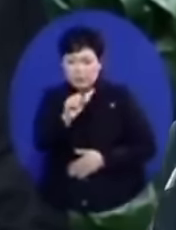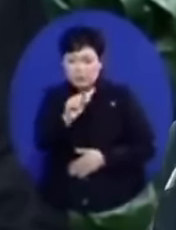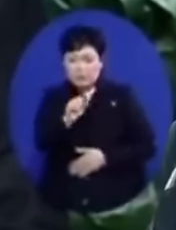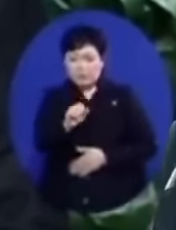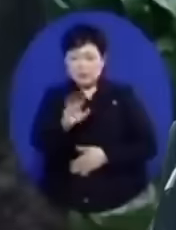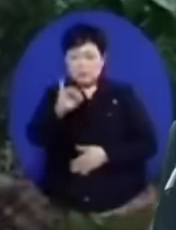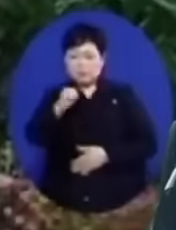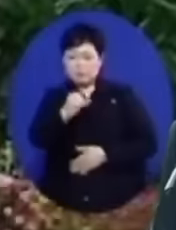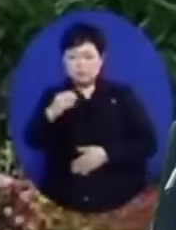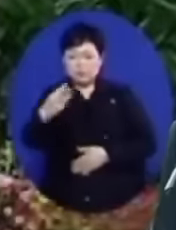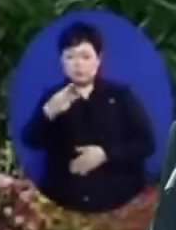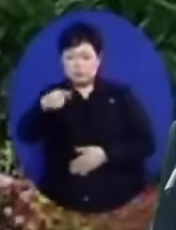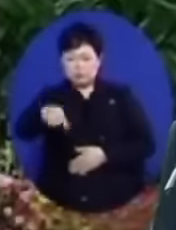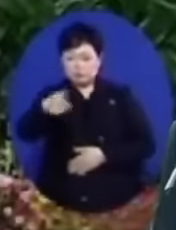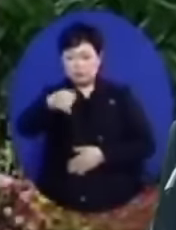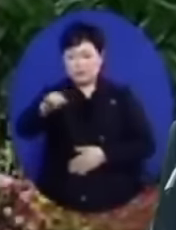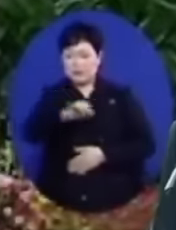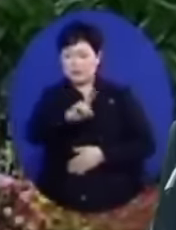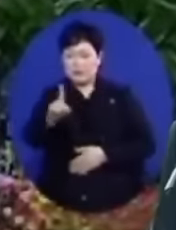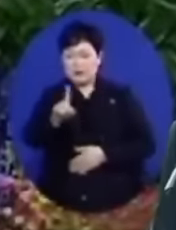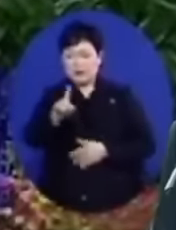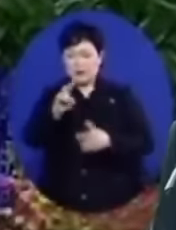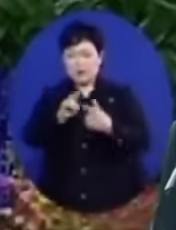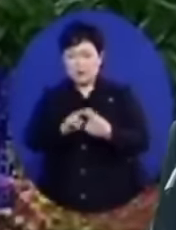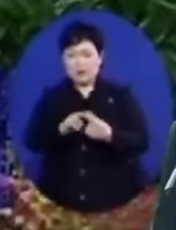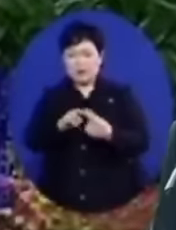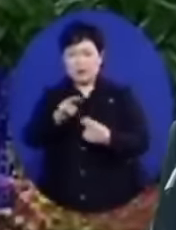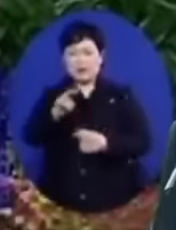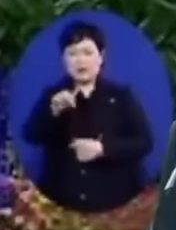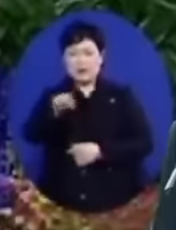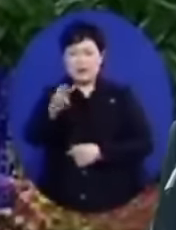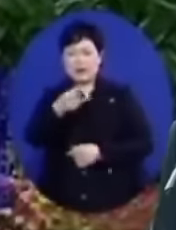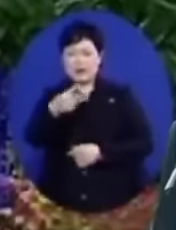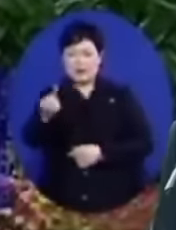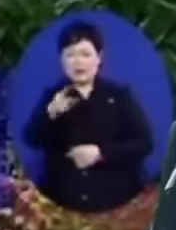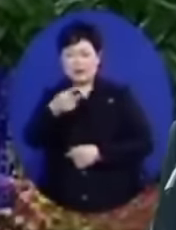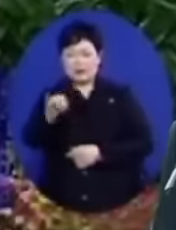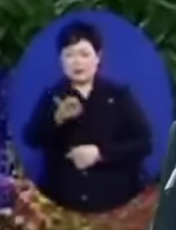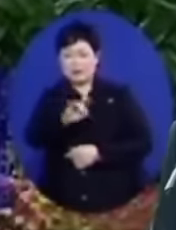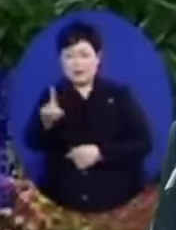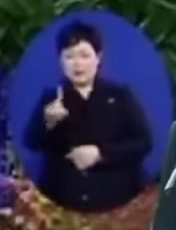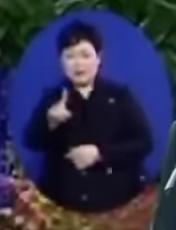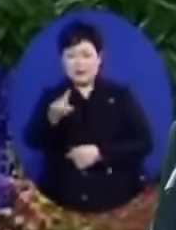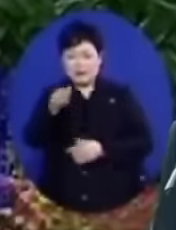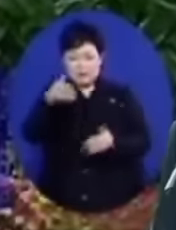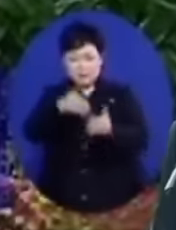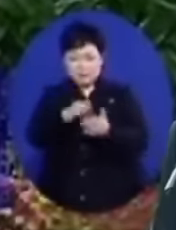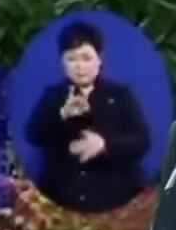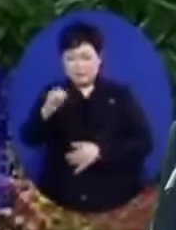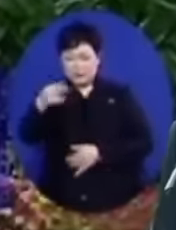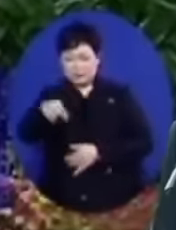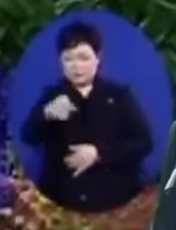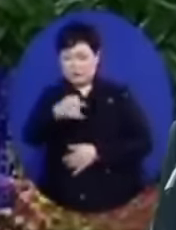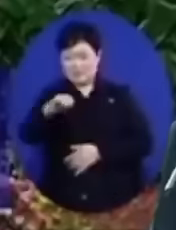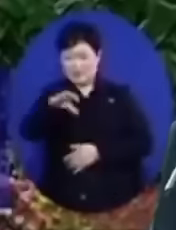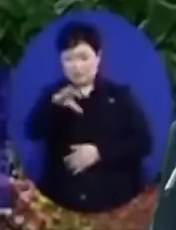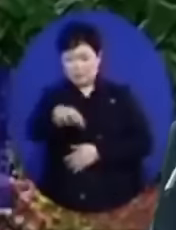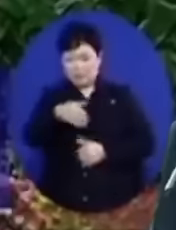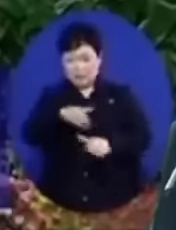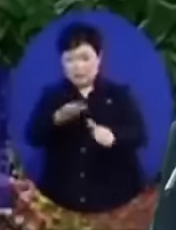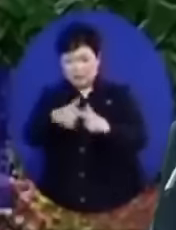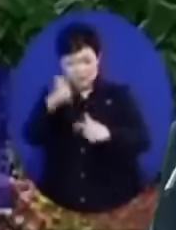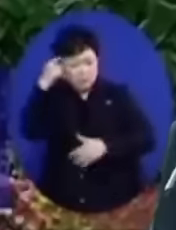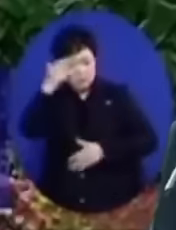부르기아와 갈라디아 땅으로 다녀가 무시아의 앞에 이르러 비두니아로 가고자 애쓰되 예수의 영이 허락지